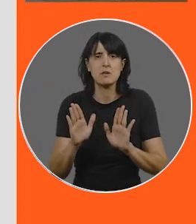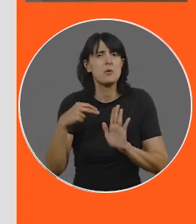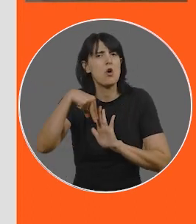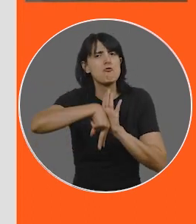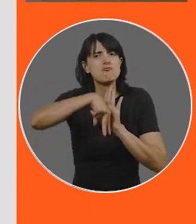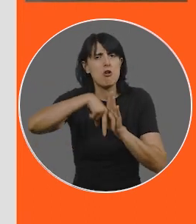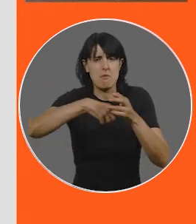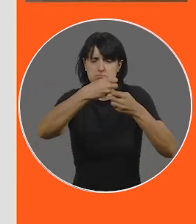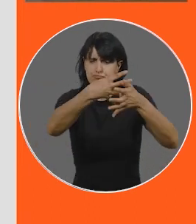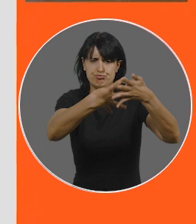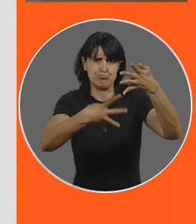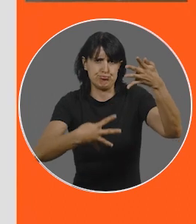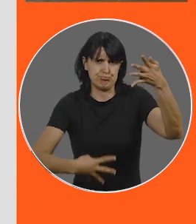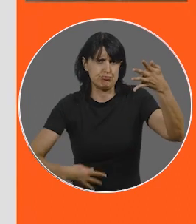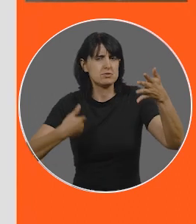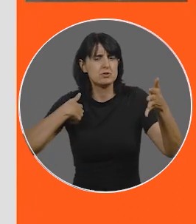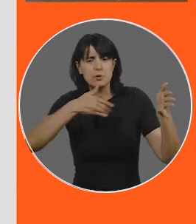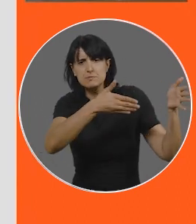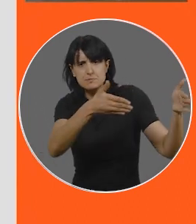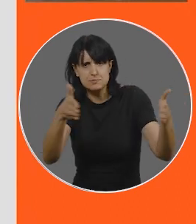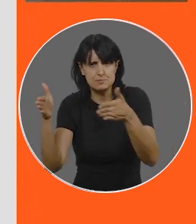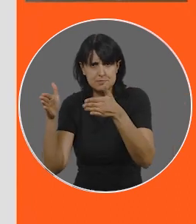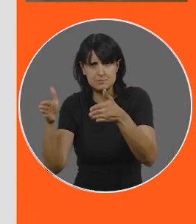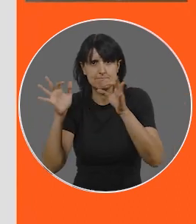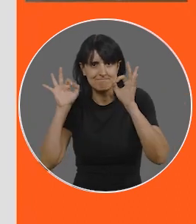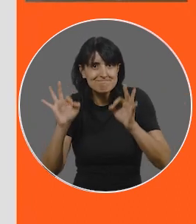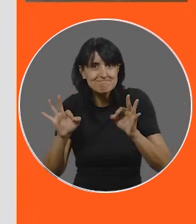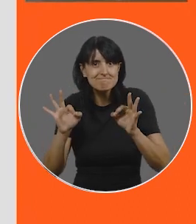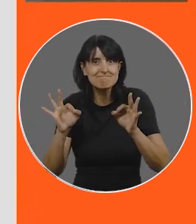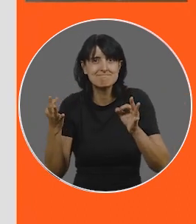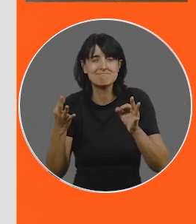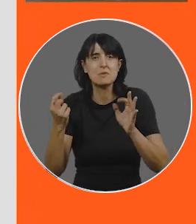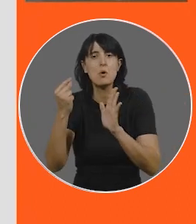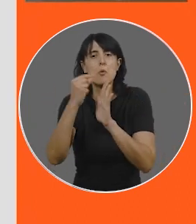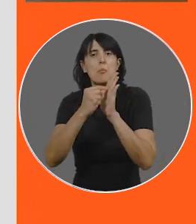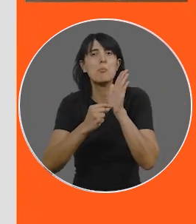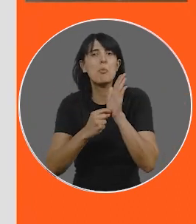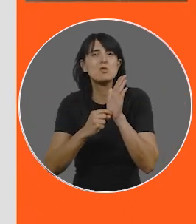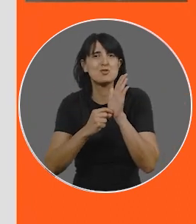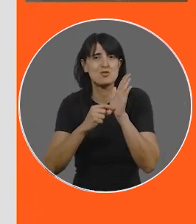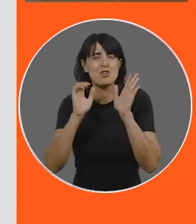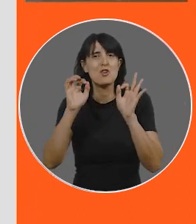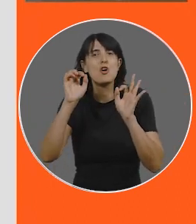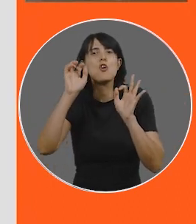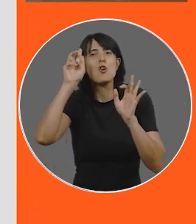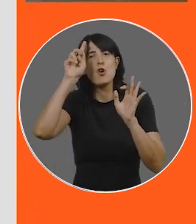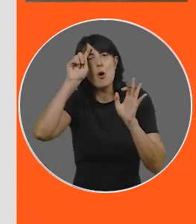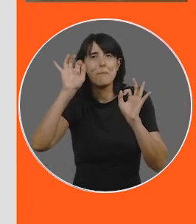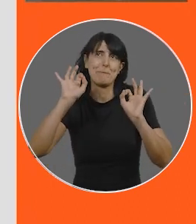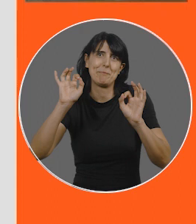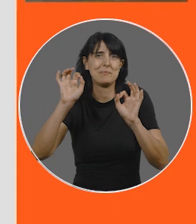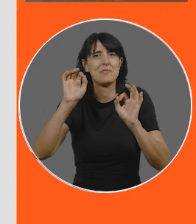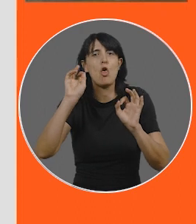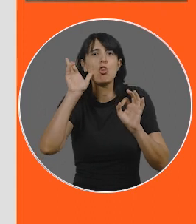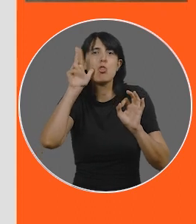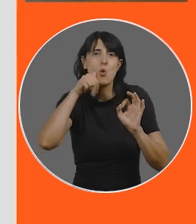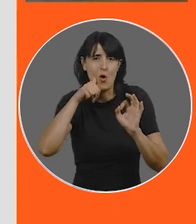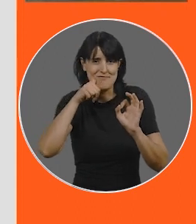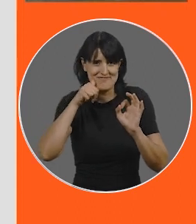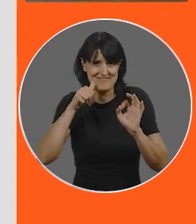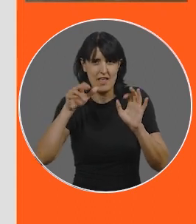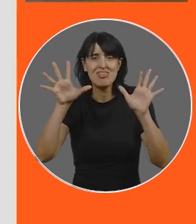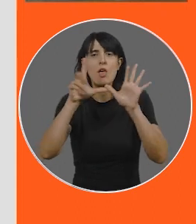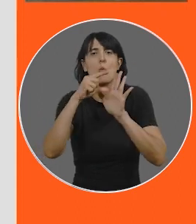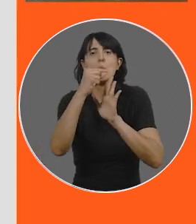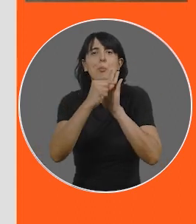però bueno, hi ha molta normativa, per tant, jo en això ja no m'extendré, jo vaig a lo bo, que és, txan, els punts de dolor. Jo us